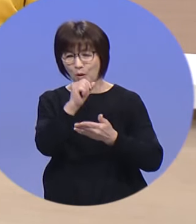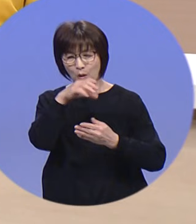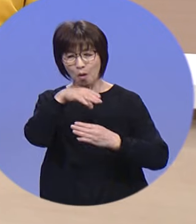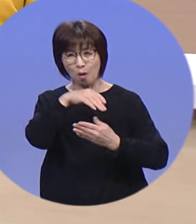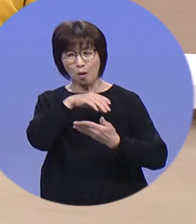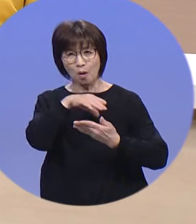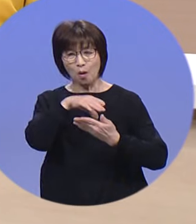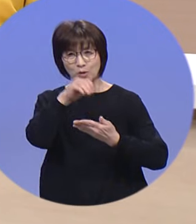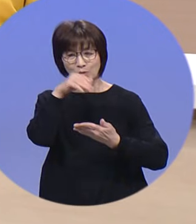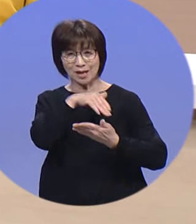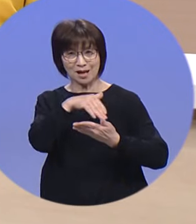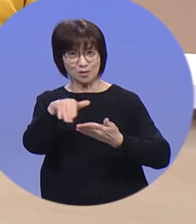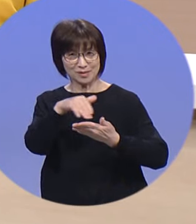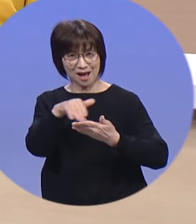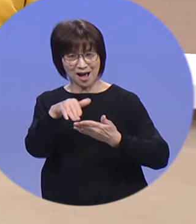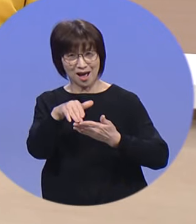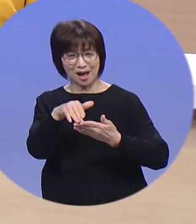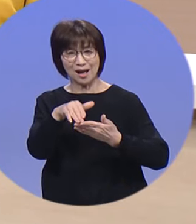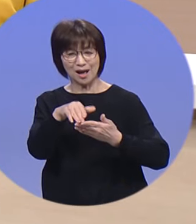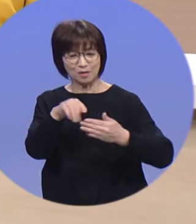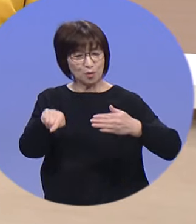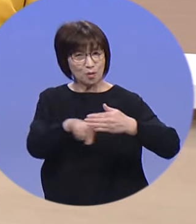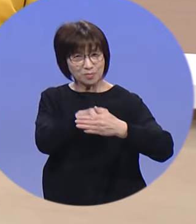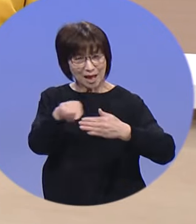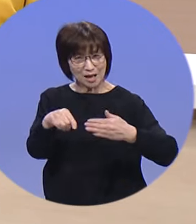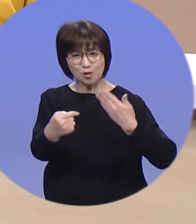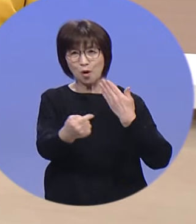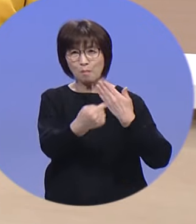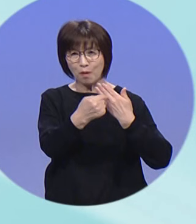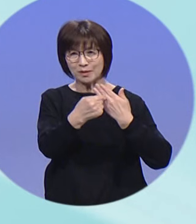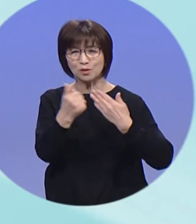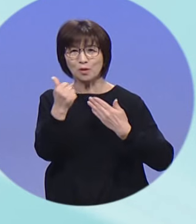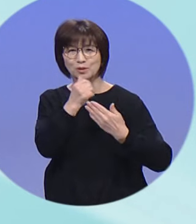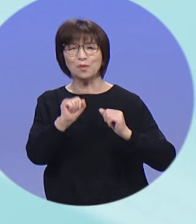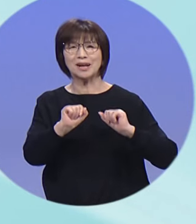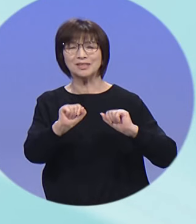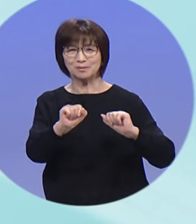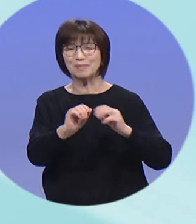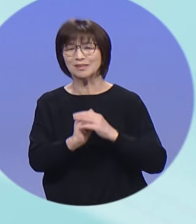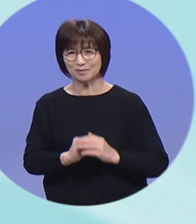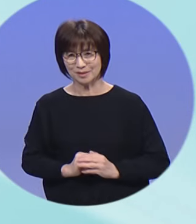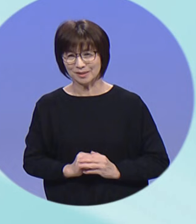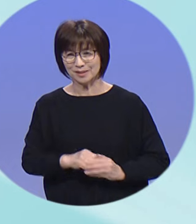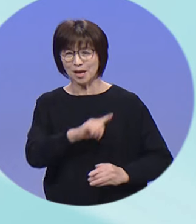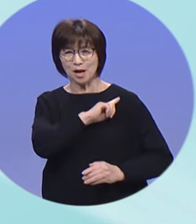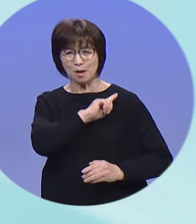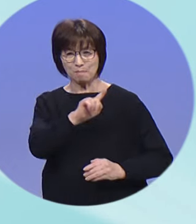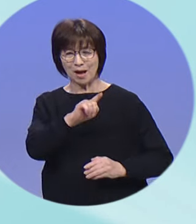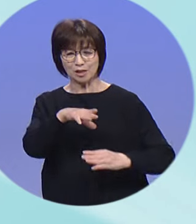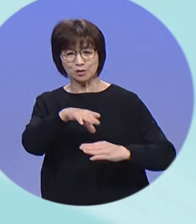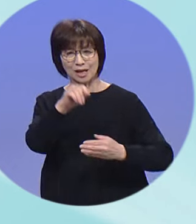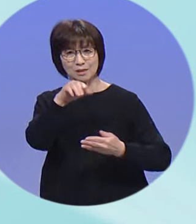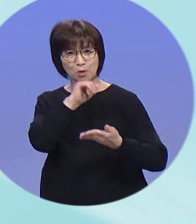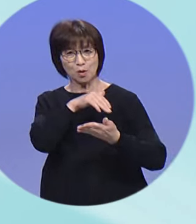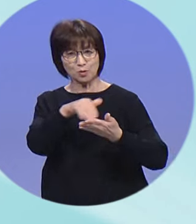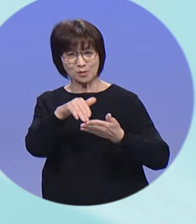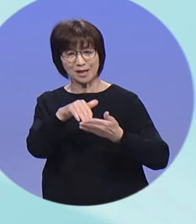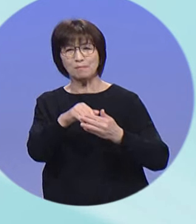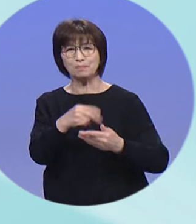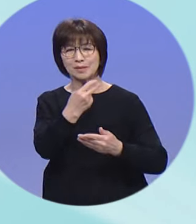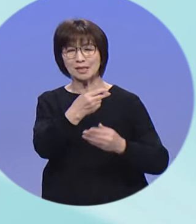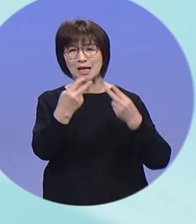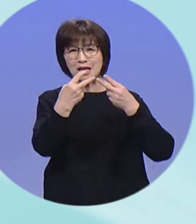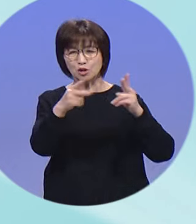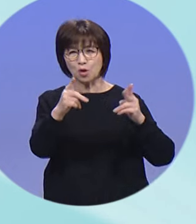の概要やポイント、重要施策などを紹介します。 まず、当初予算の規模は